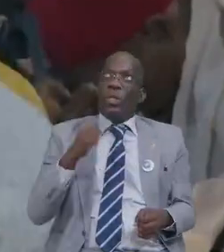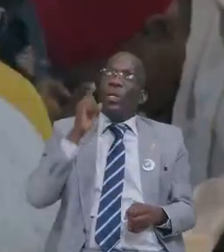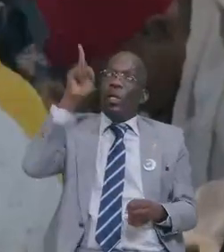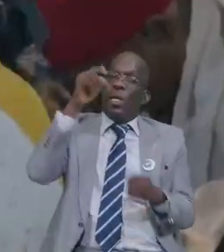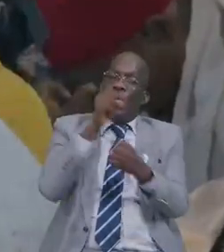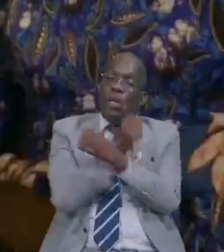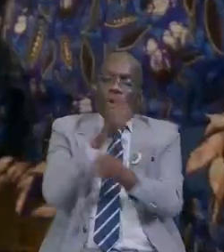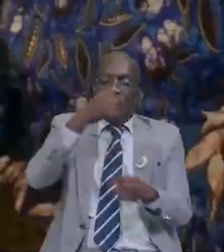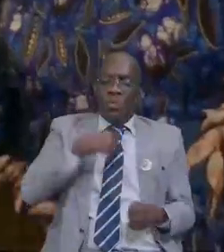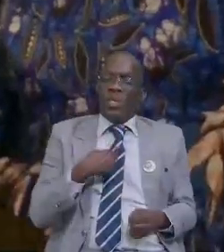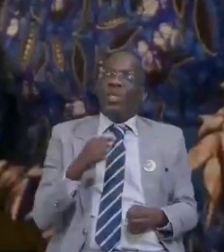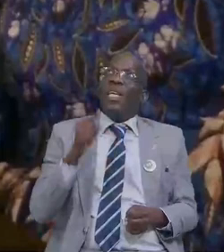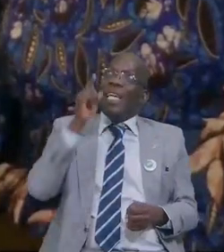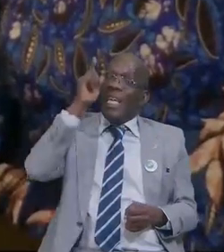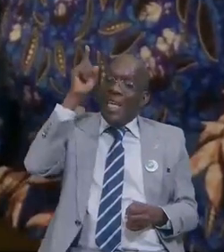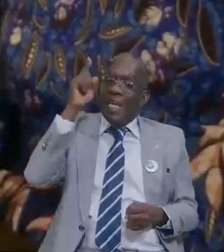Il m'aime.